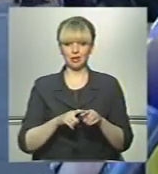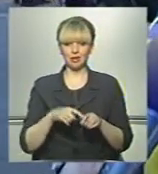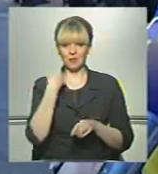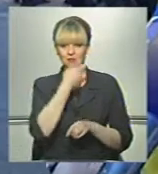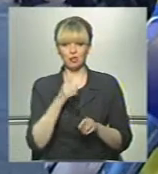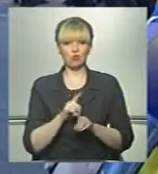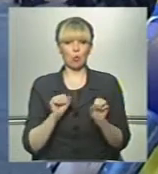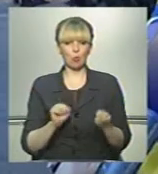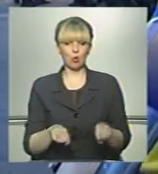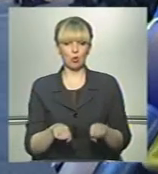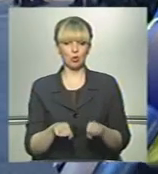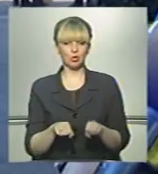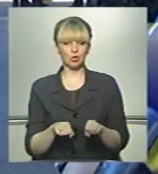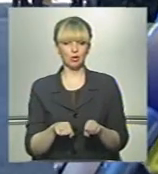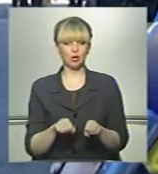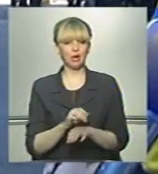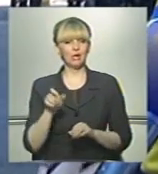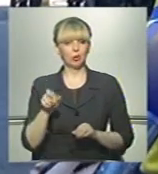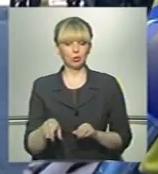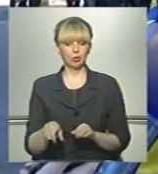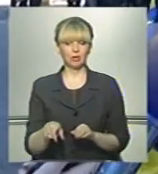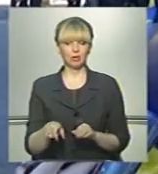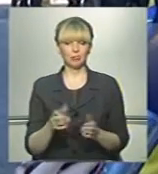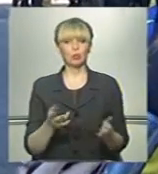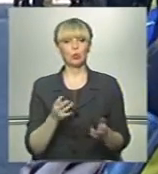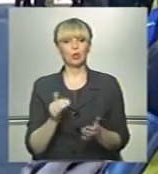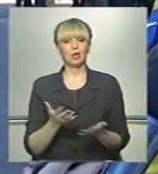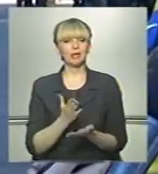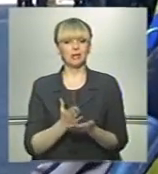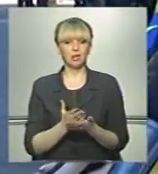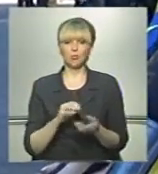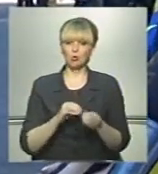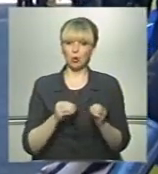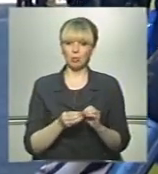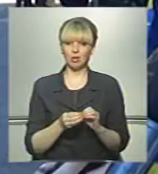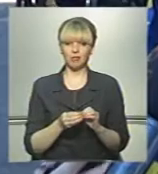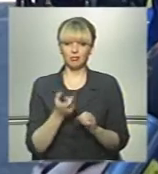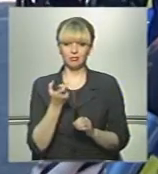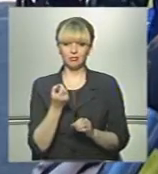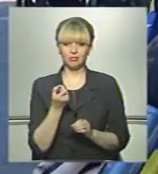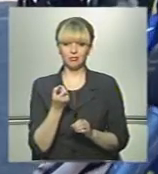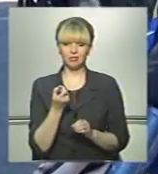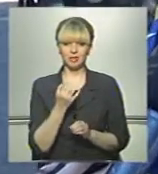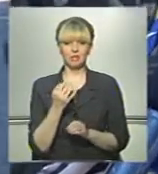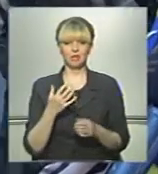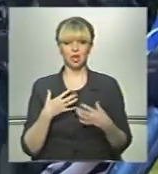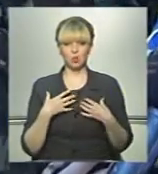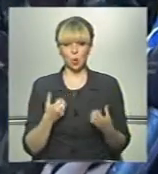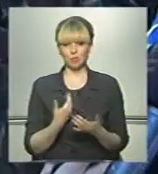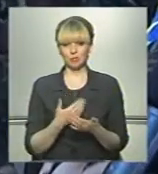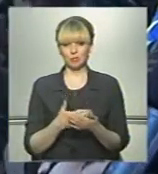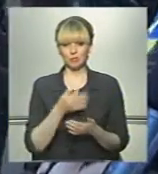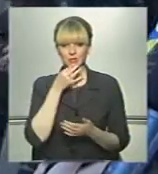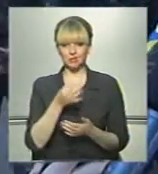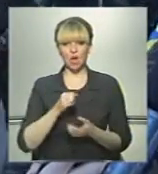що можна і людині, ну, які є проблеми трошки зі здоров'ям, ну, скажімо,